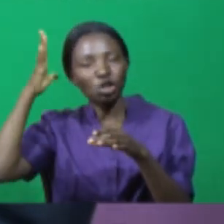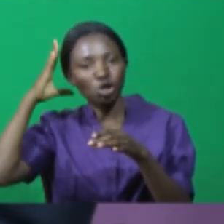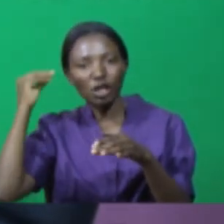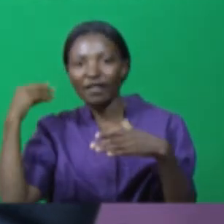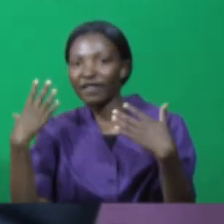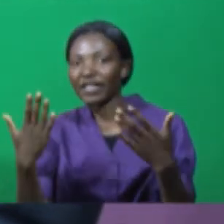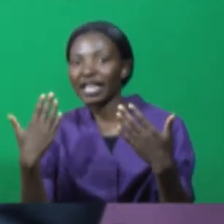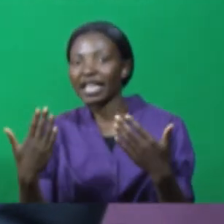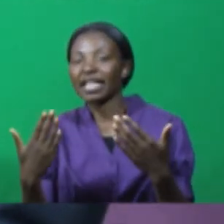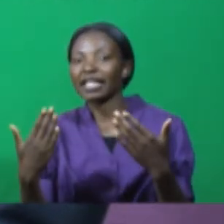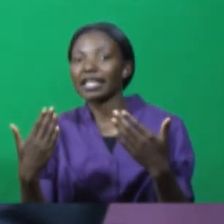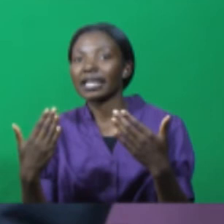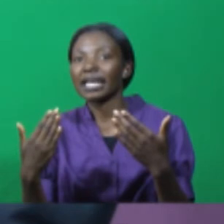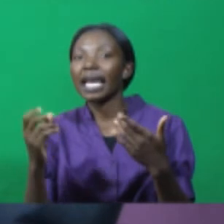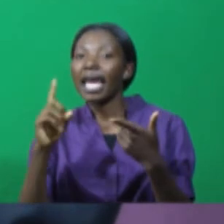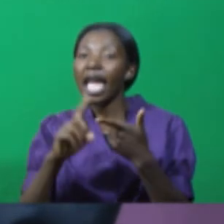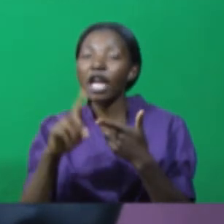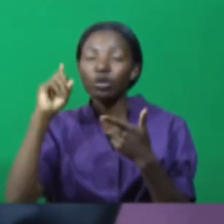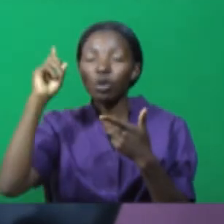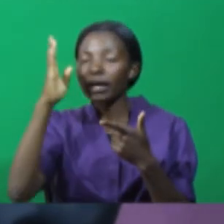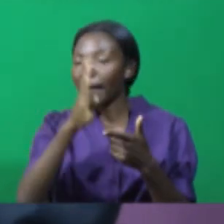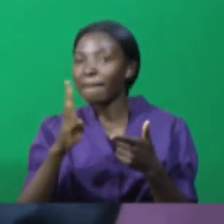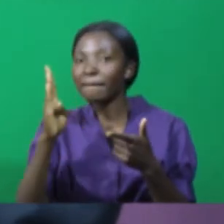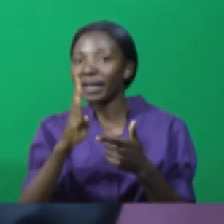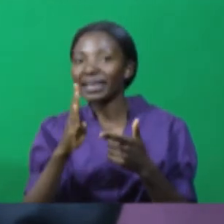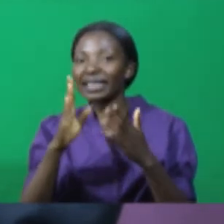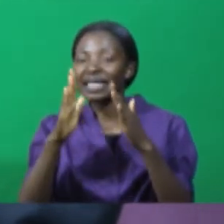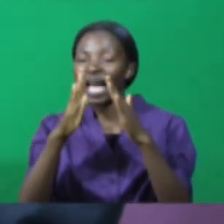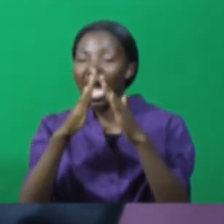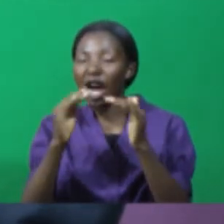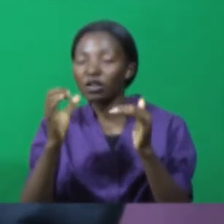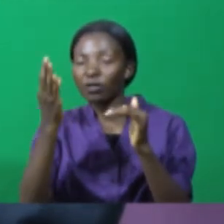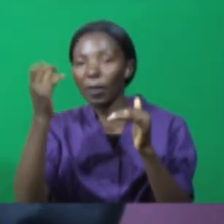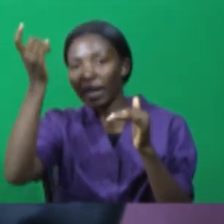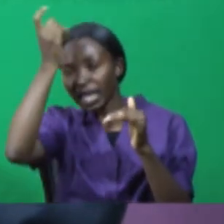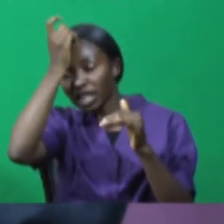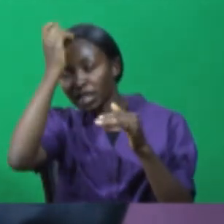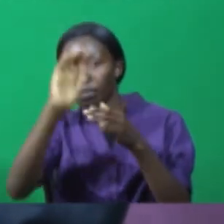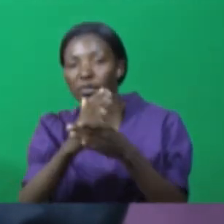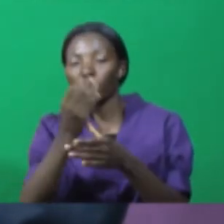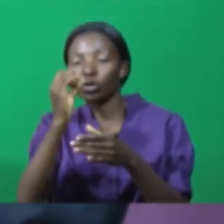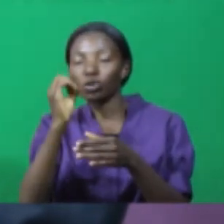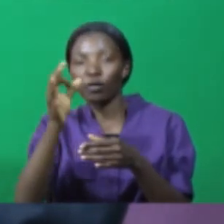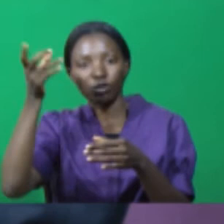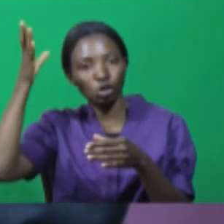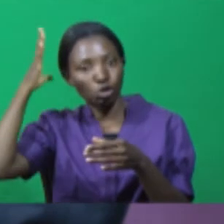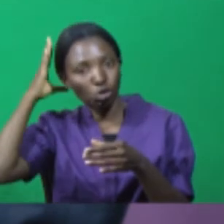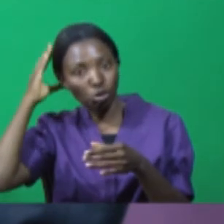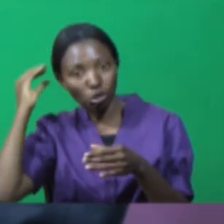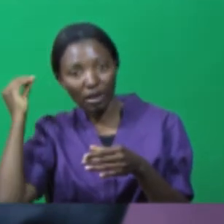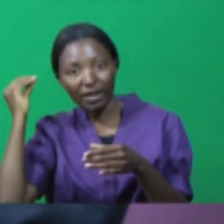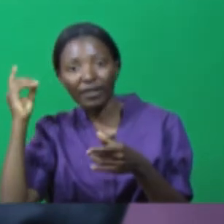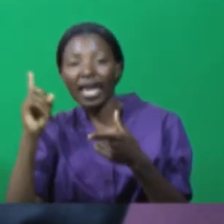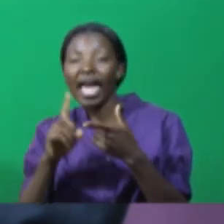Neva zvose zvakanga anazvo. Jehovha akaropafadza imba yemuIgipita nekuda kwaJoseph. Kuropafadza kwaJehovha kwakanga